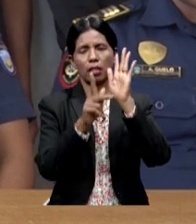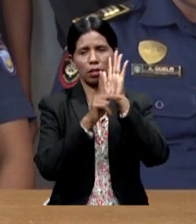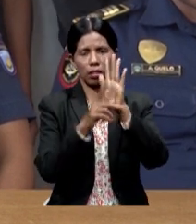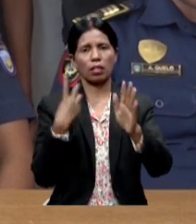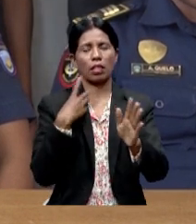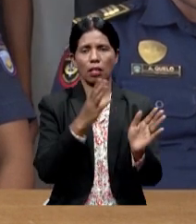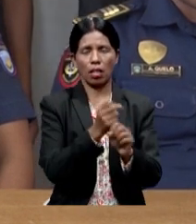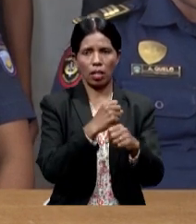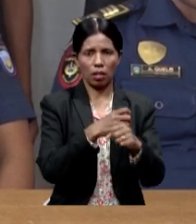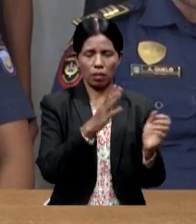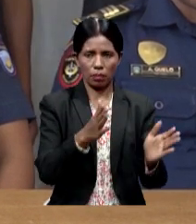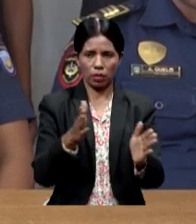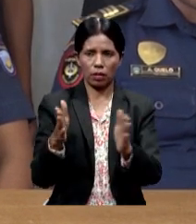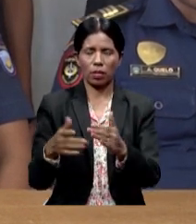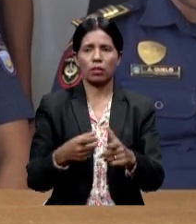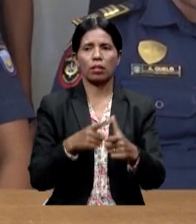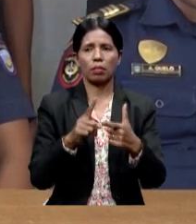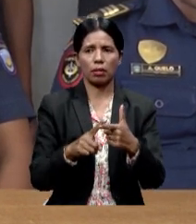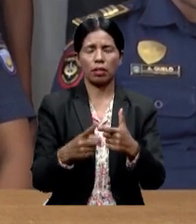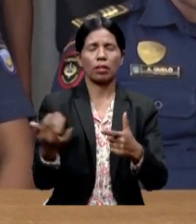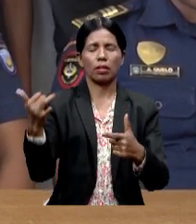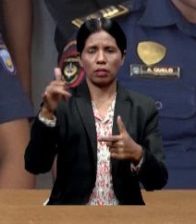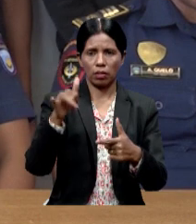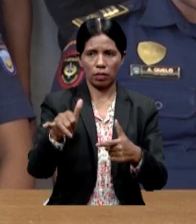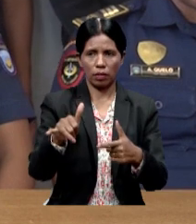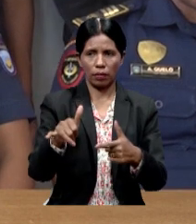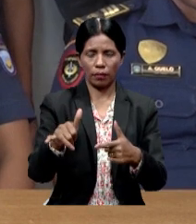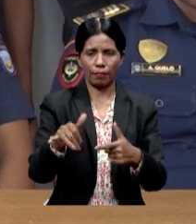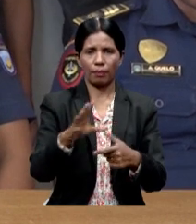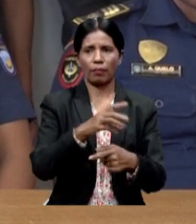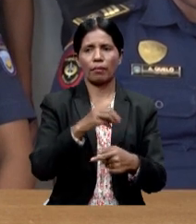prosesu, i sirin ini modus